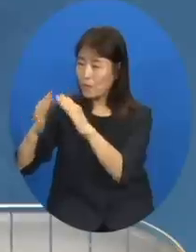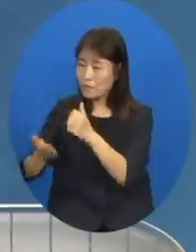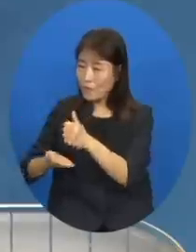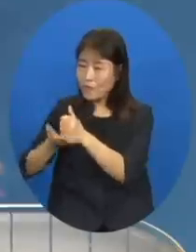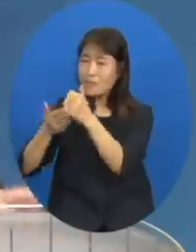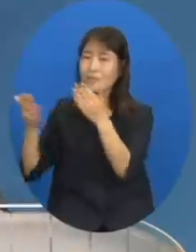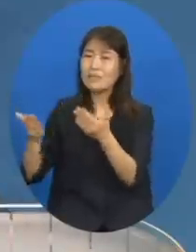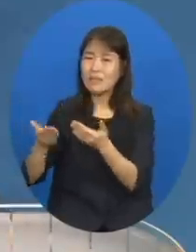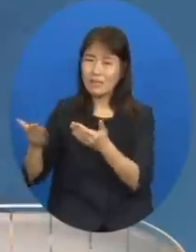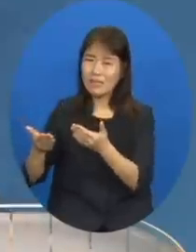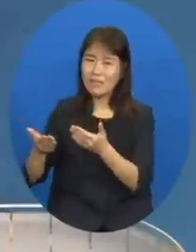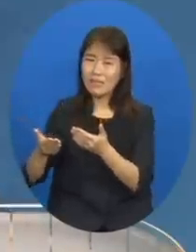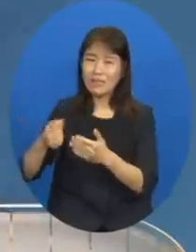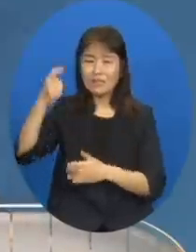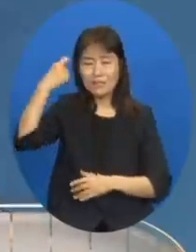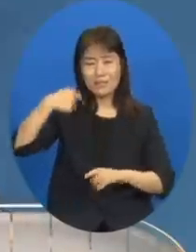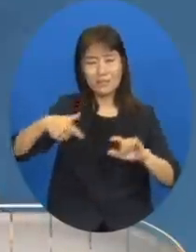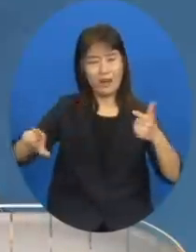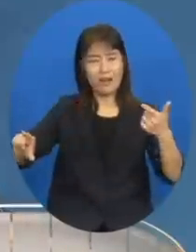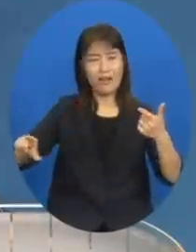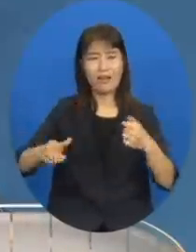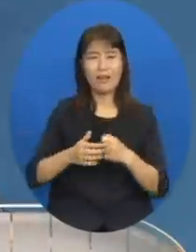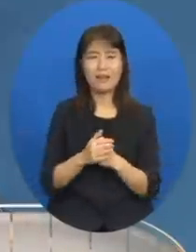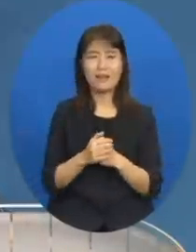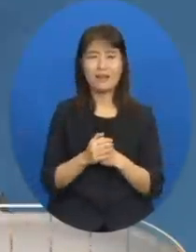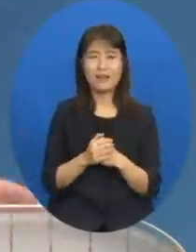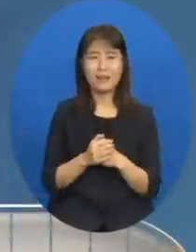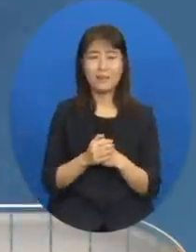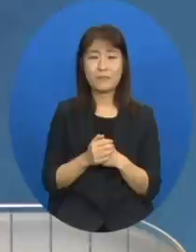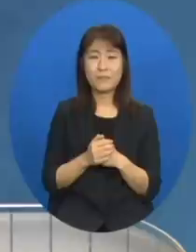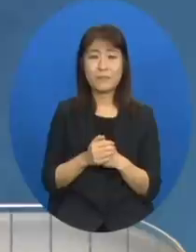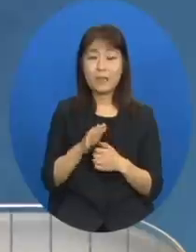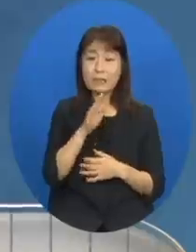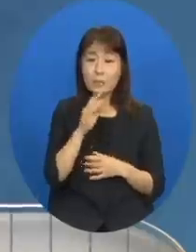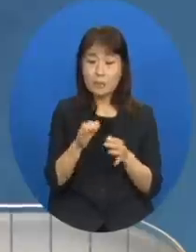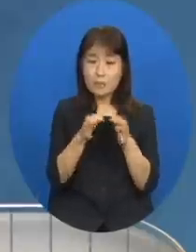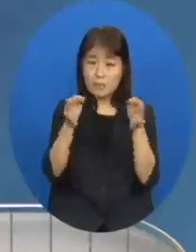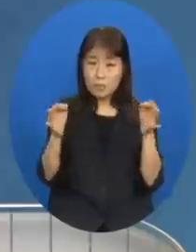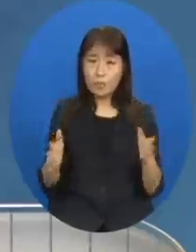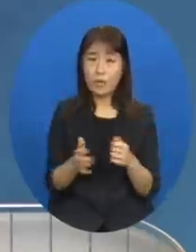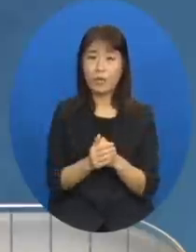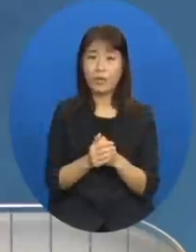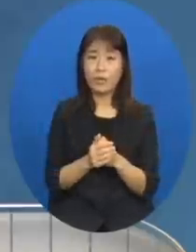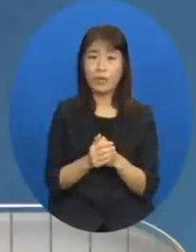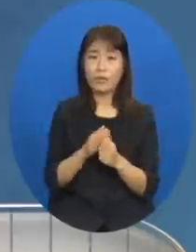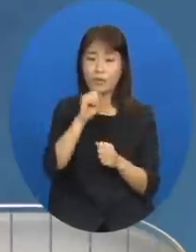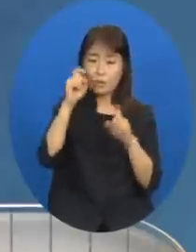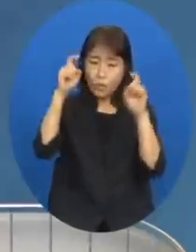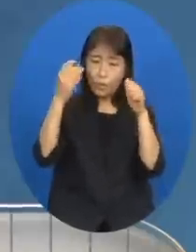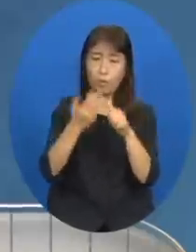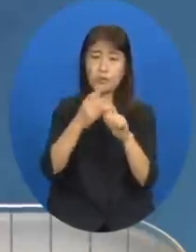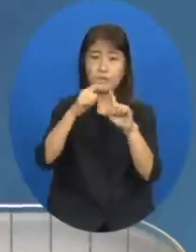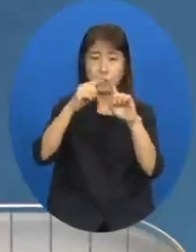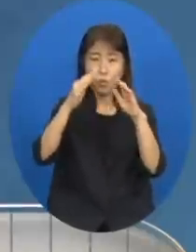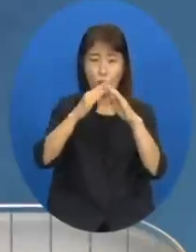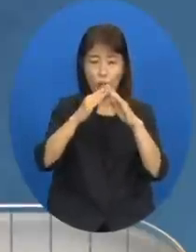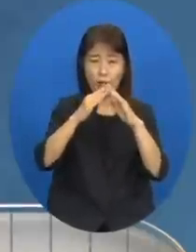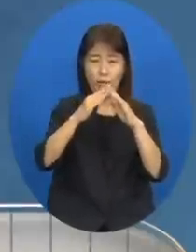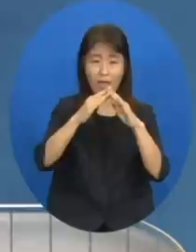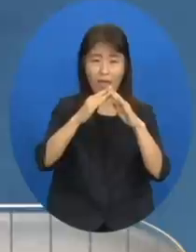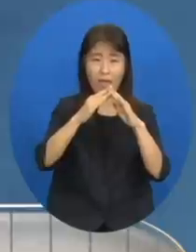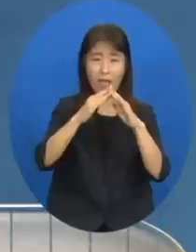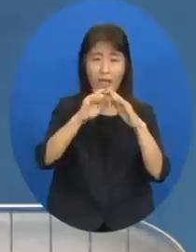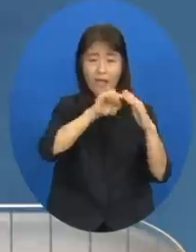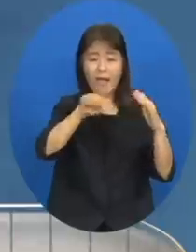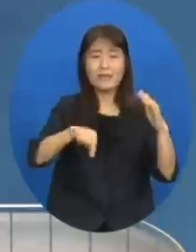전혀 느낌이 다릅니다 정말 그동안에는 저는 선한목자교회와 성도들의 사랑의 근을 아래